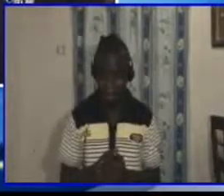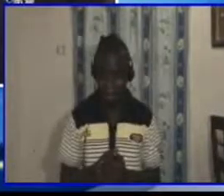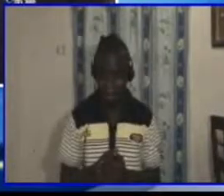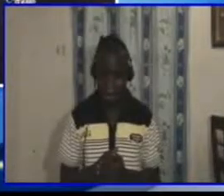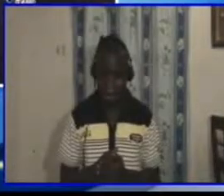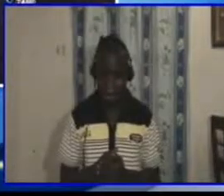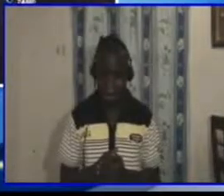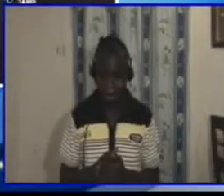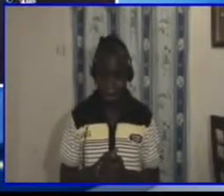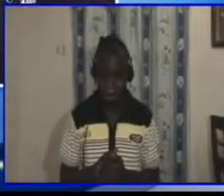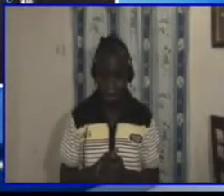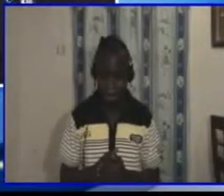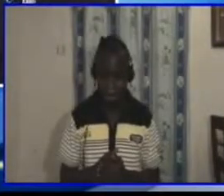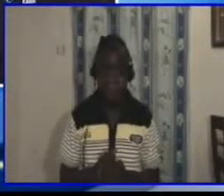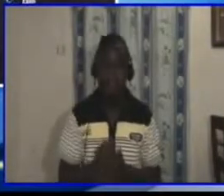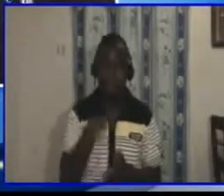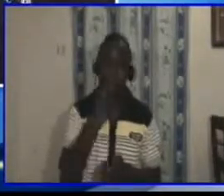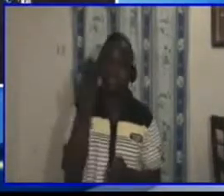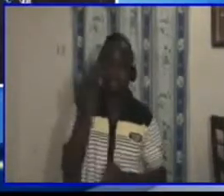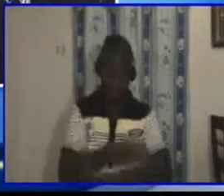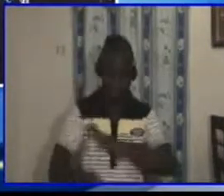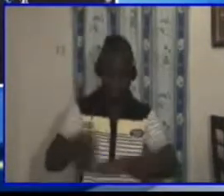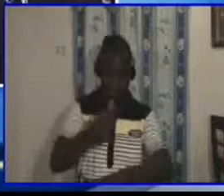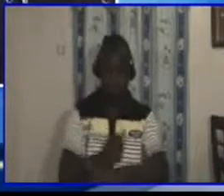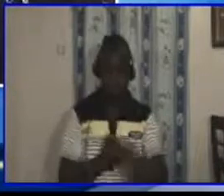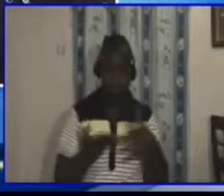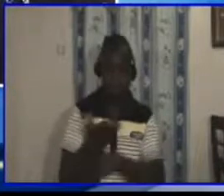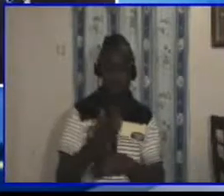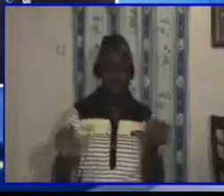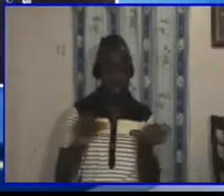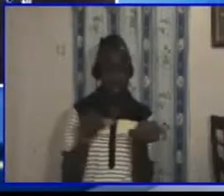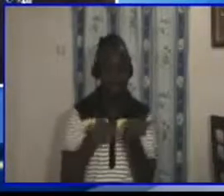ritornate al fondamento originale